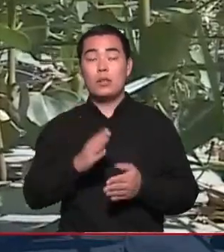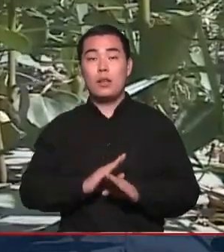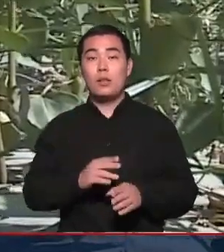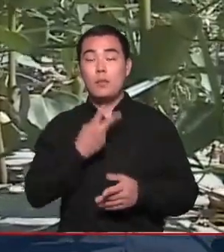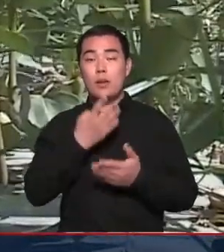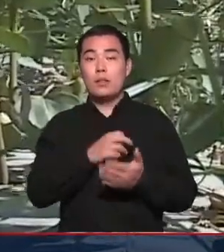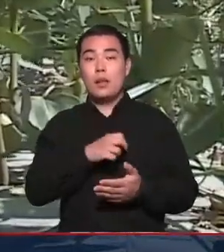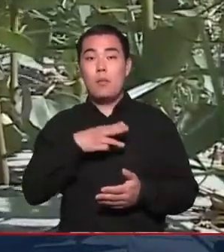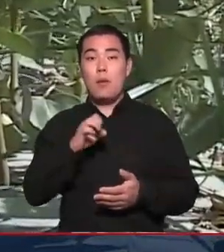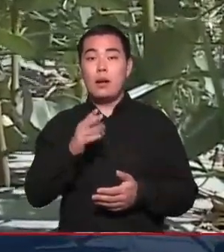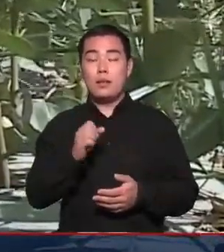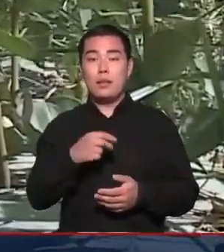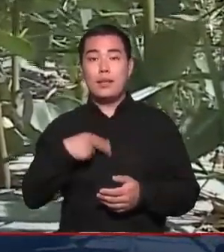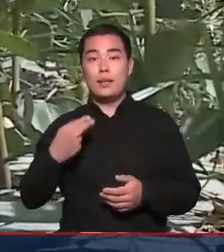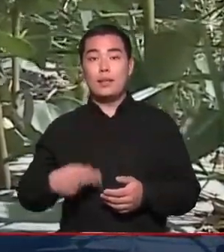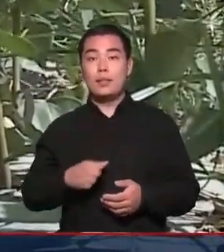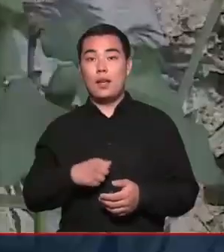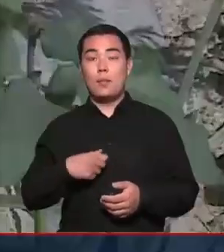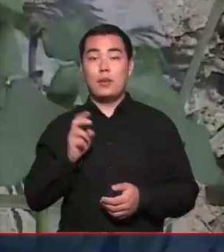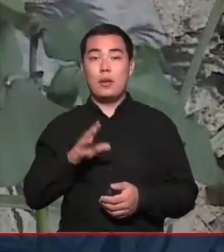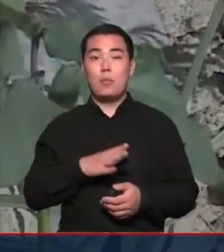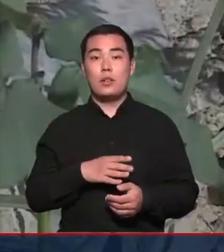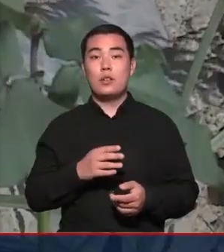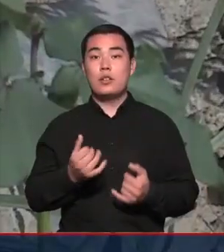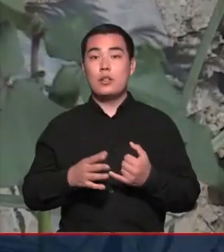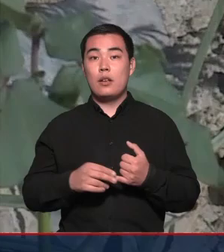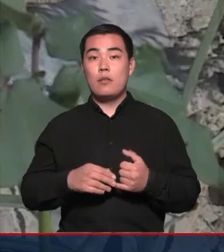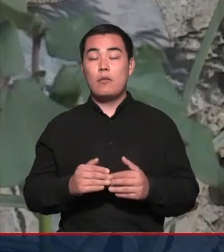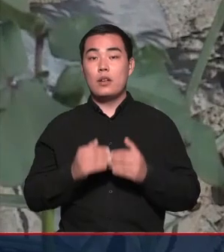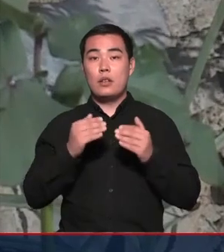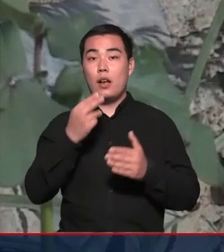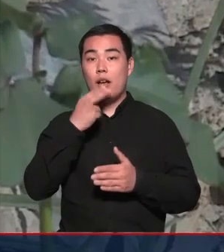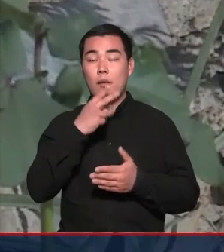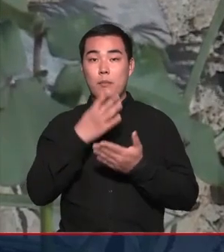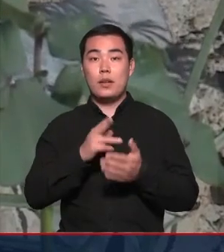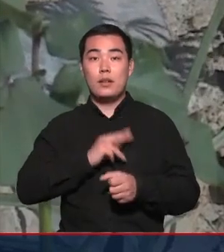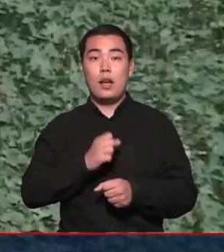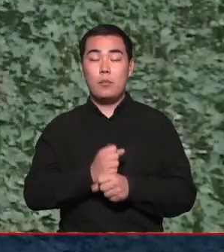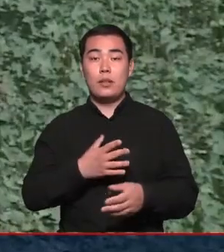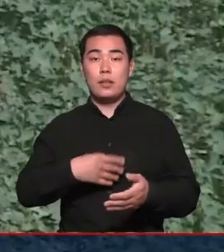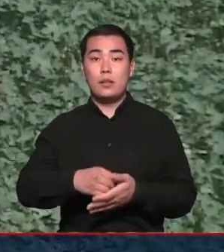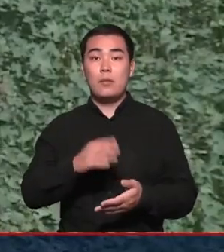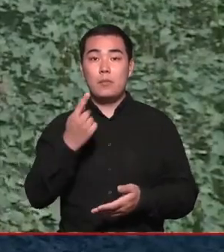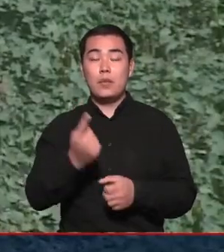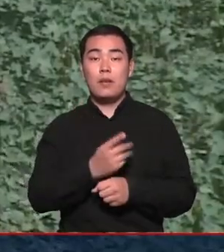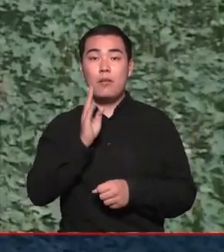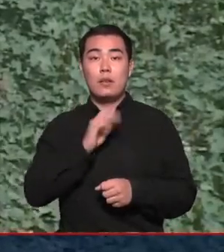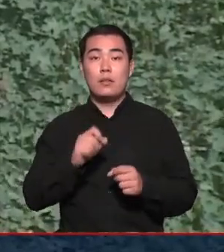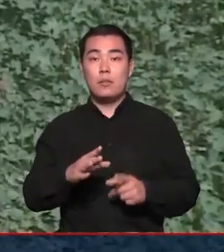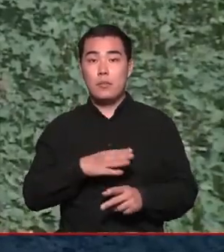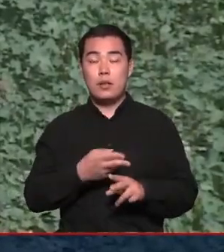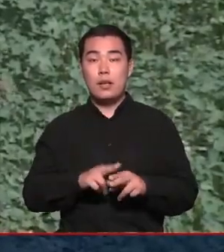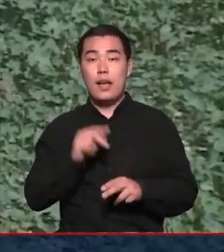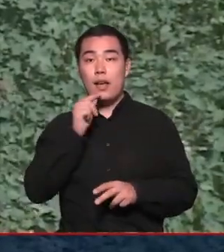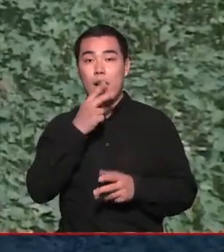Егістікке мақтаның шитін қытайлықтар өздері келіп еккен. Жерге жоғары сапалы тұқым себіліпті. Шаруа бүгінгі дейін бір рет суғарған. Ағын суды